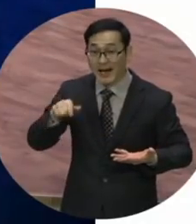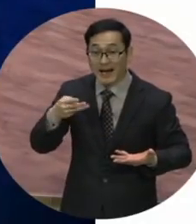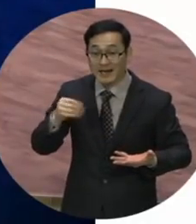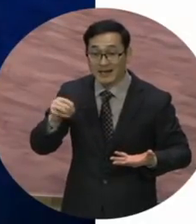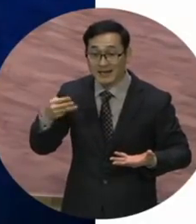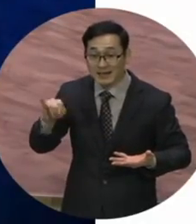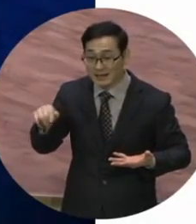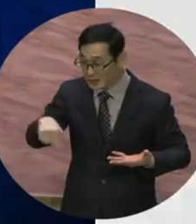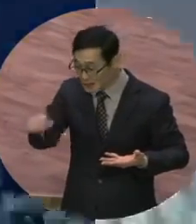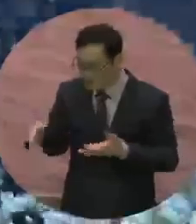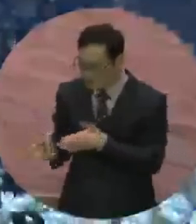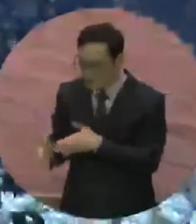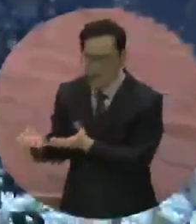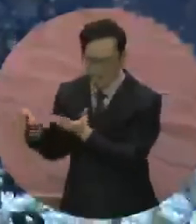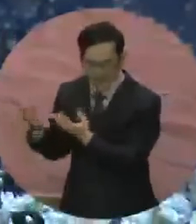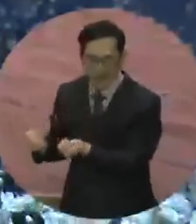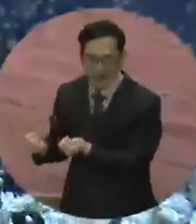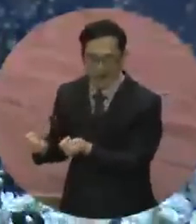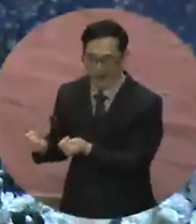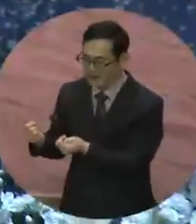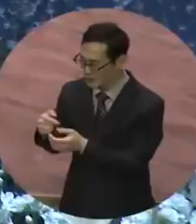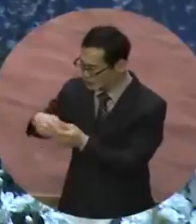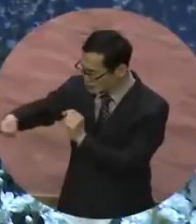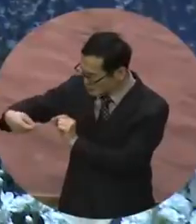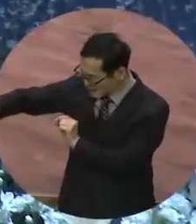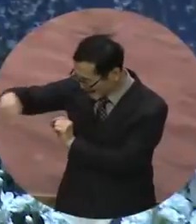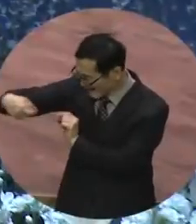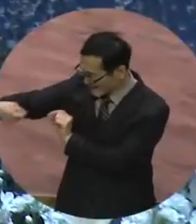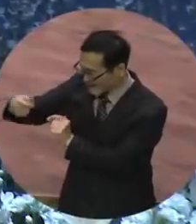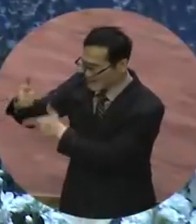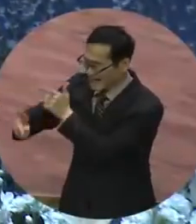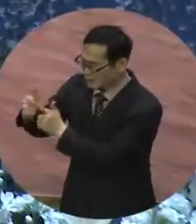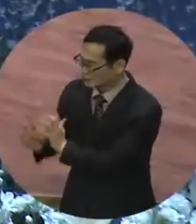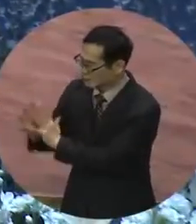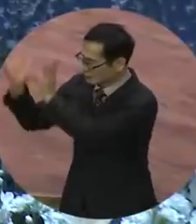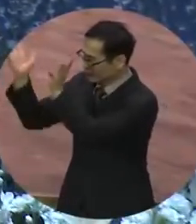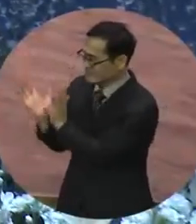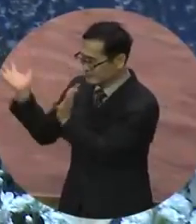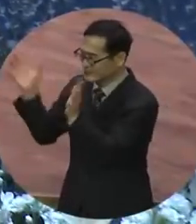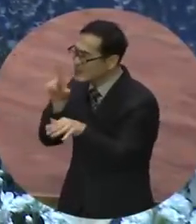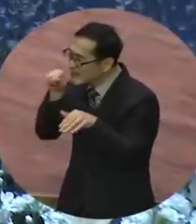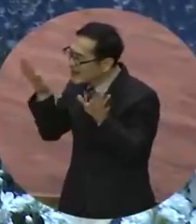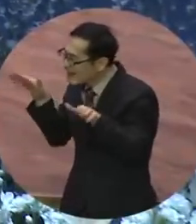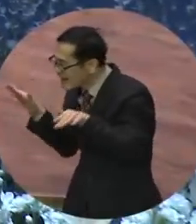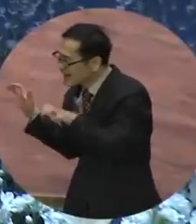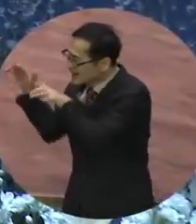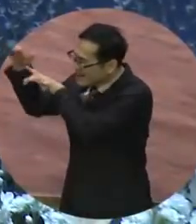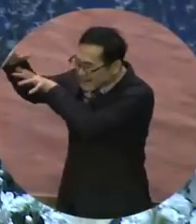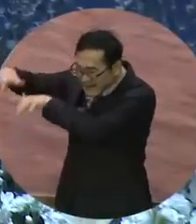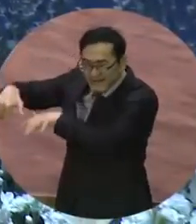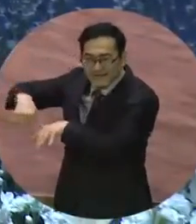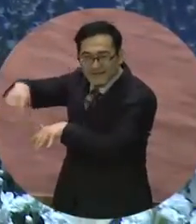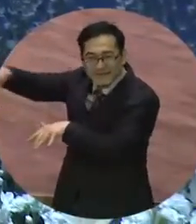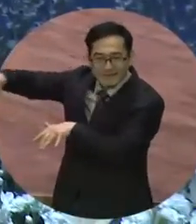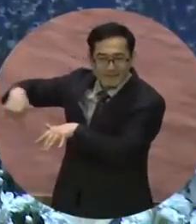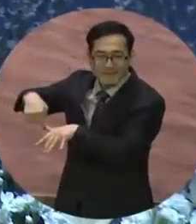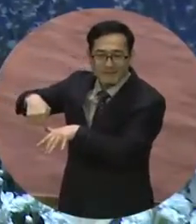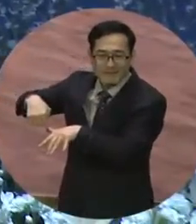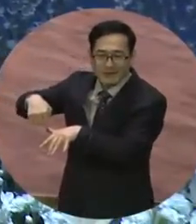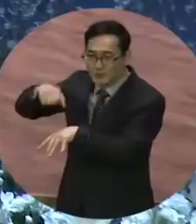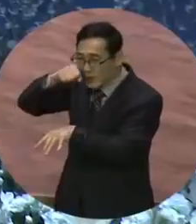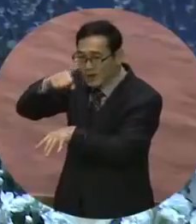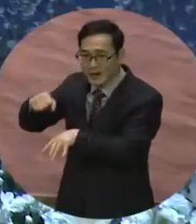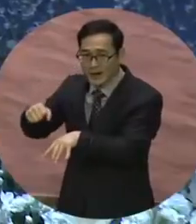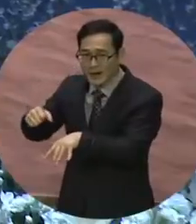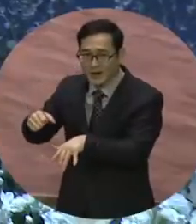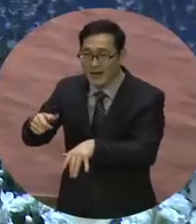고기가 많고 거기는 그 옆에 나무들이 많고 거기는 그냥 원래 새들이 지적이면서 그런 갈릴리 바다는 그래요.